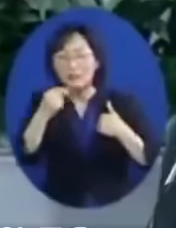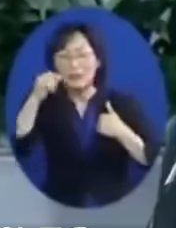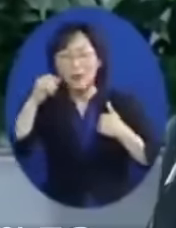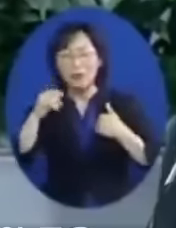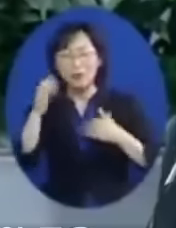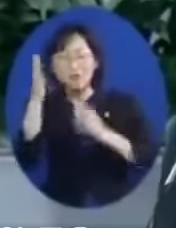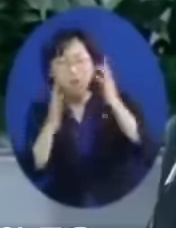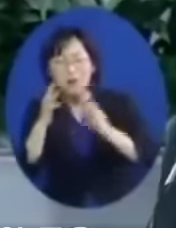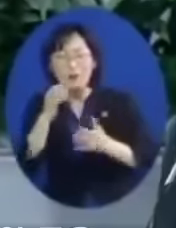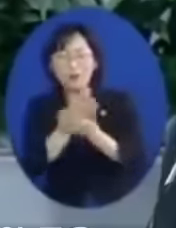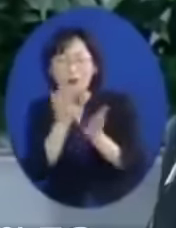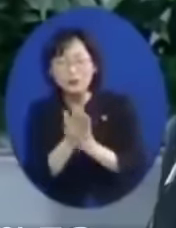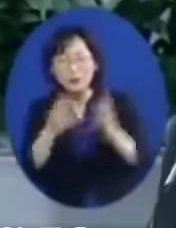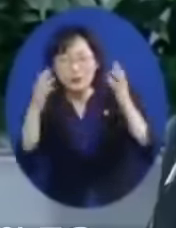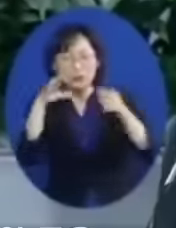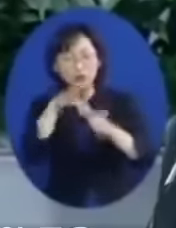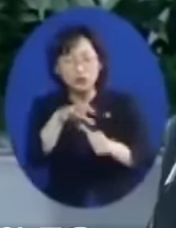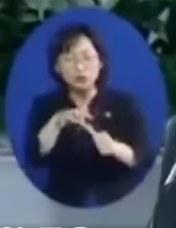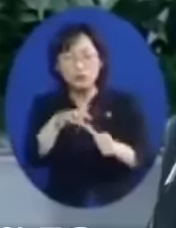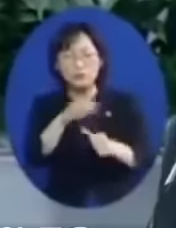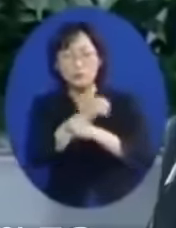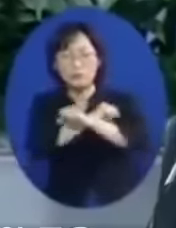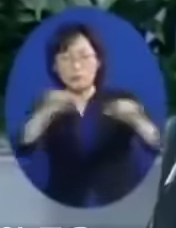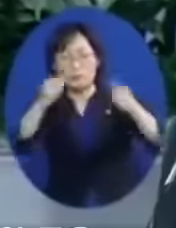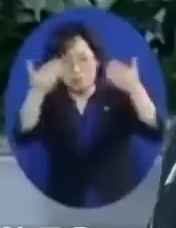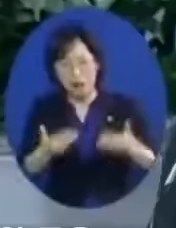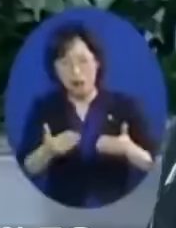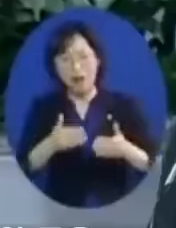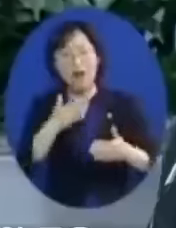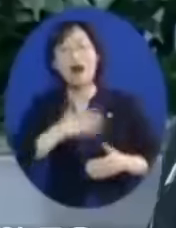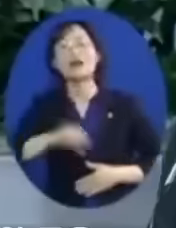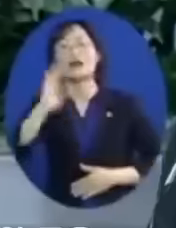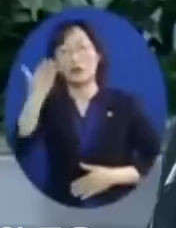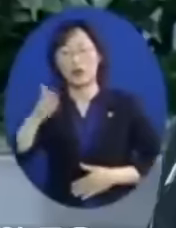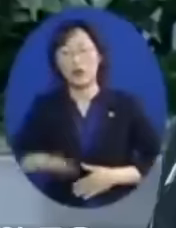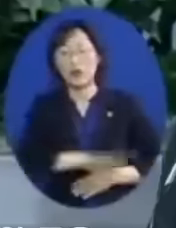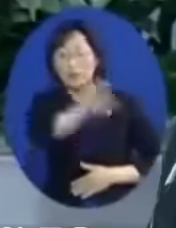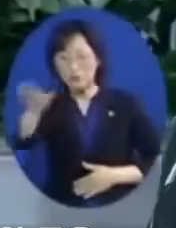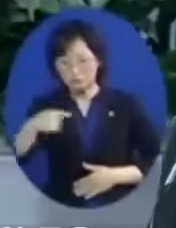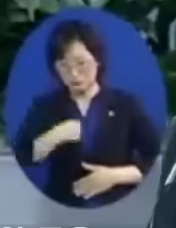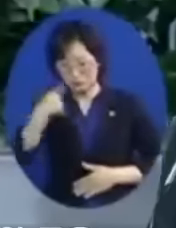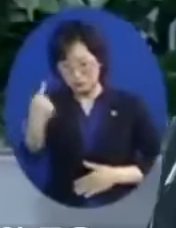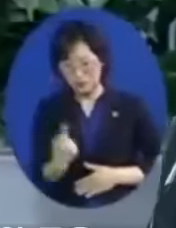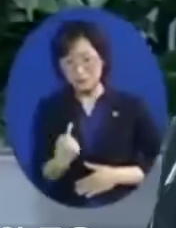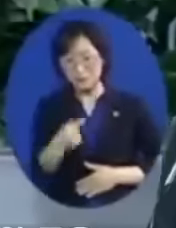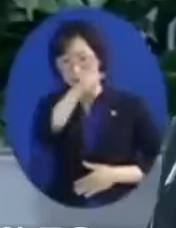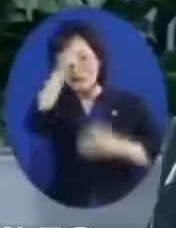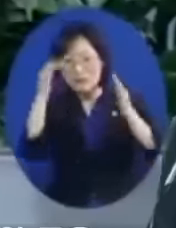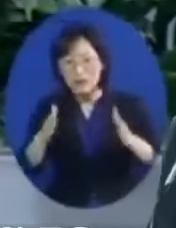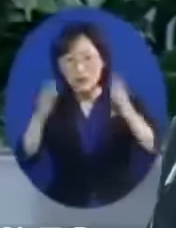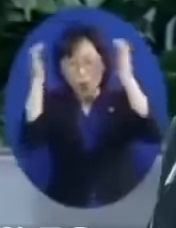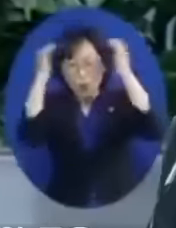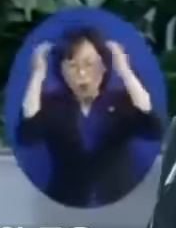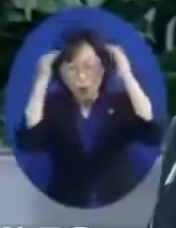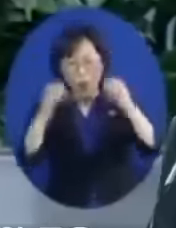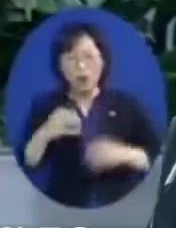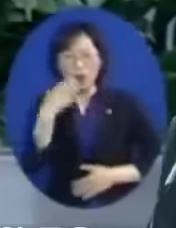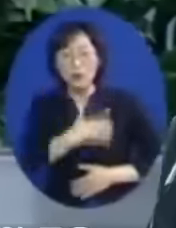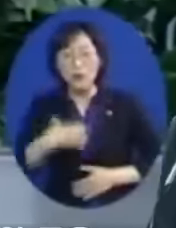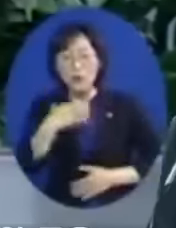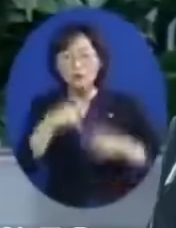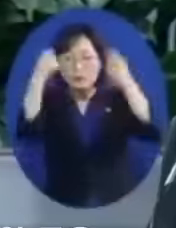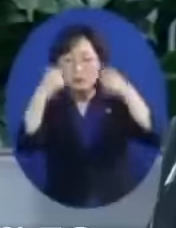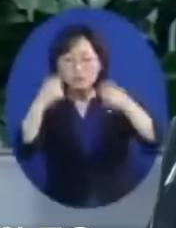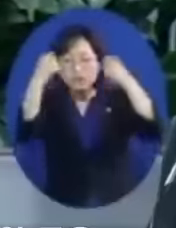저주가 청산되었다는 것을 알라는 것입니다. 내게 다가오는 인생살이의 고통과 괴로움과 슬픔과